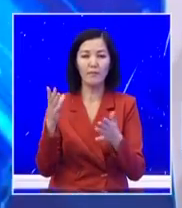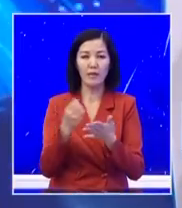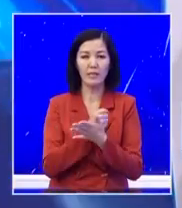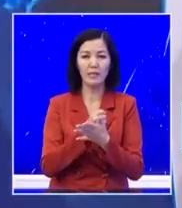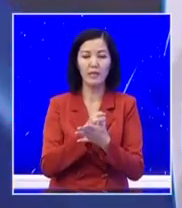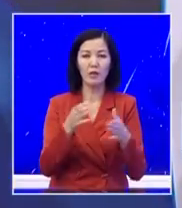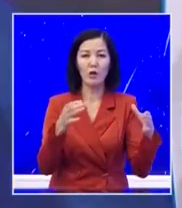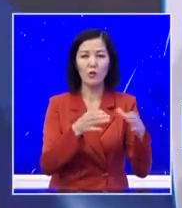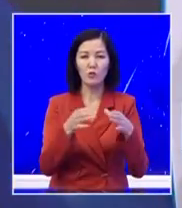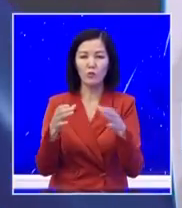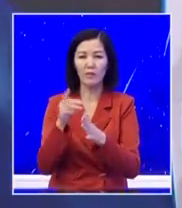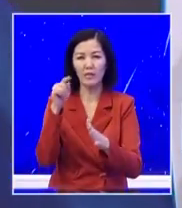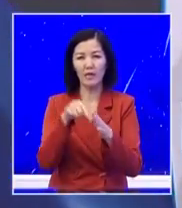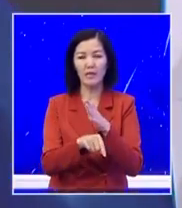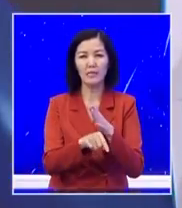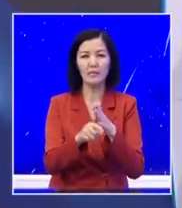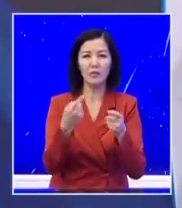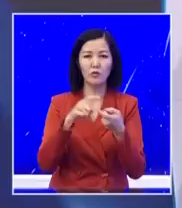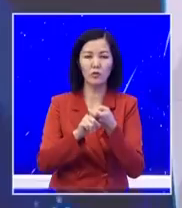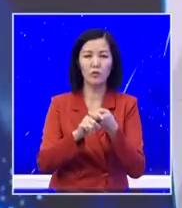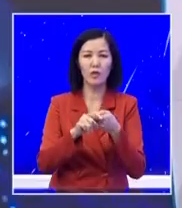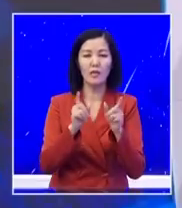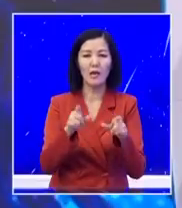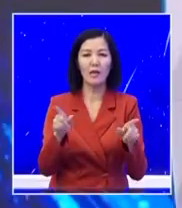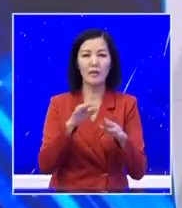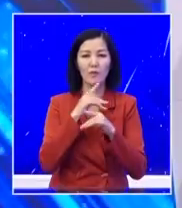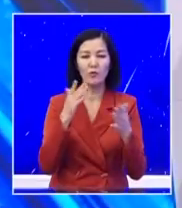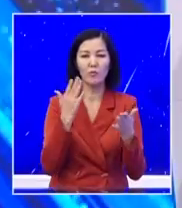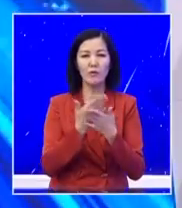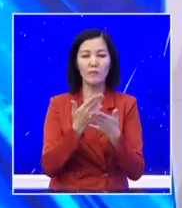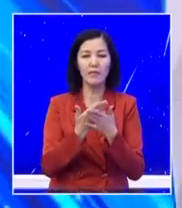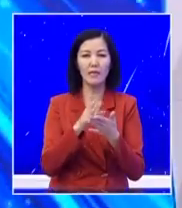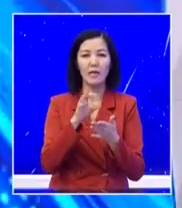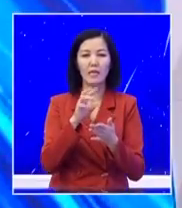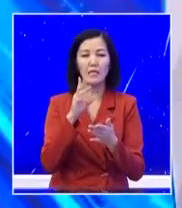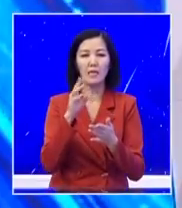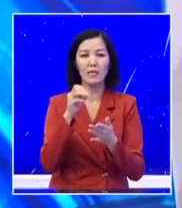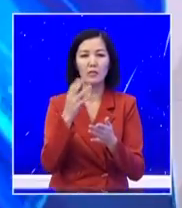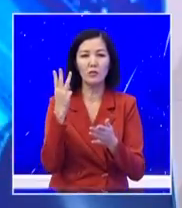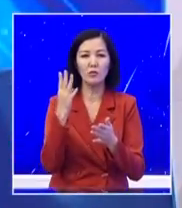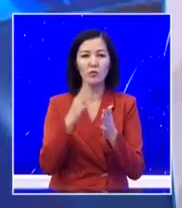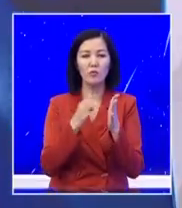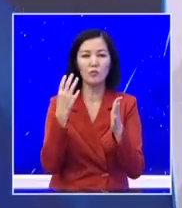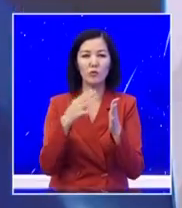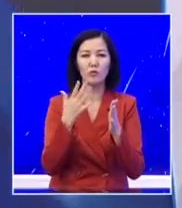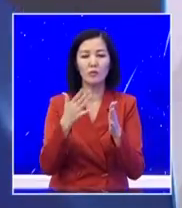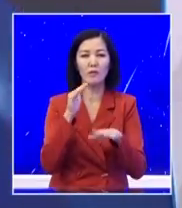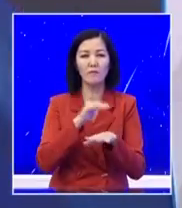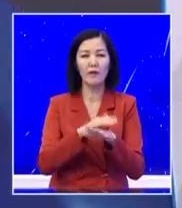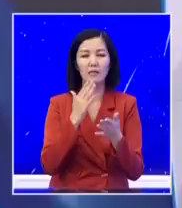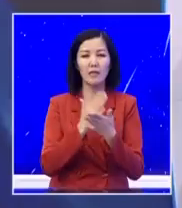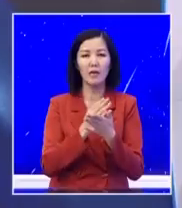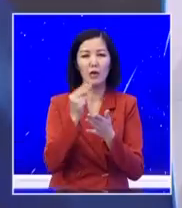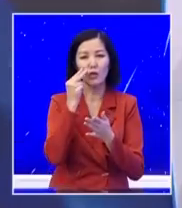бір ұжымдар арасында да инфекция жұқтырғандар көбеюде. Мысалы, теңіз кешенінде 935 жағдай тіркелді. Шымкенттегі